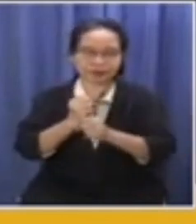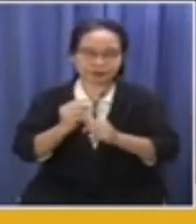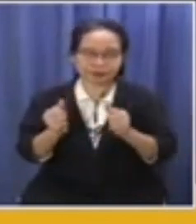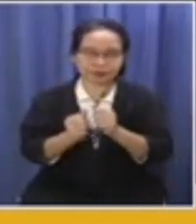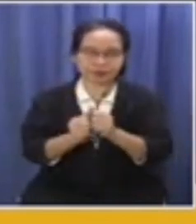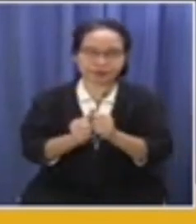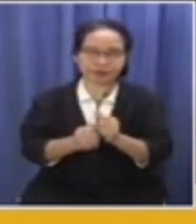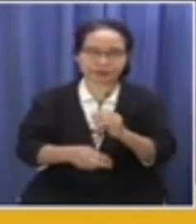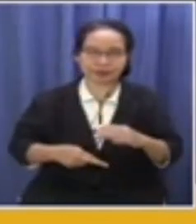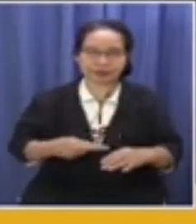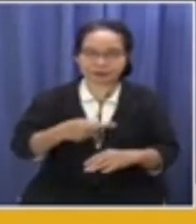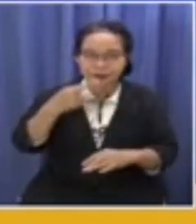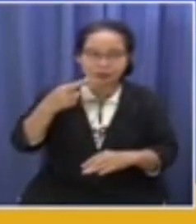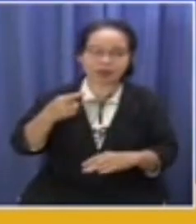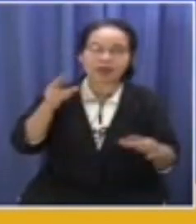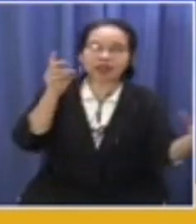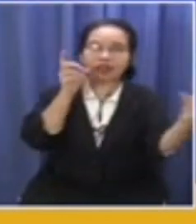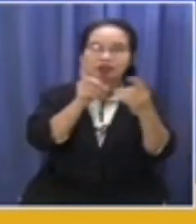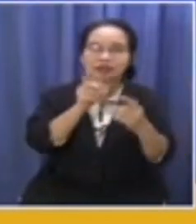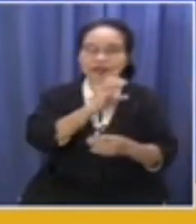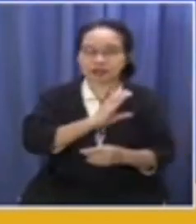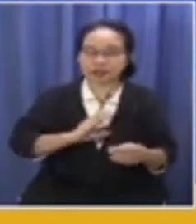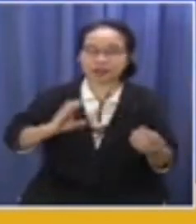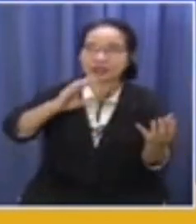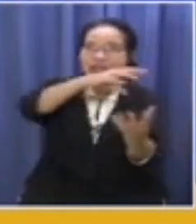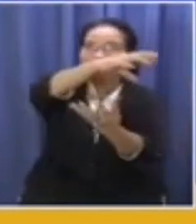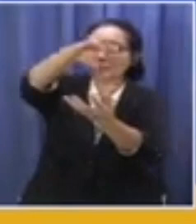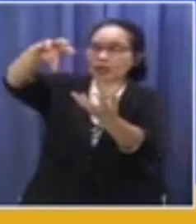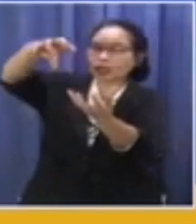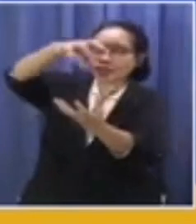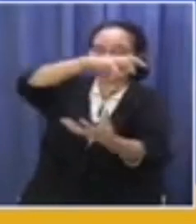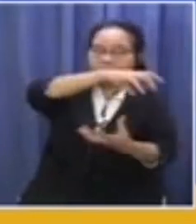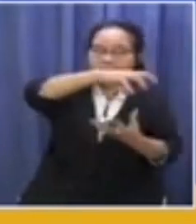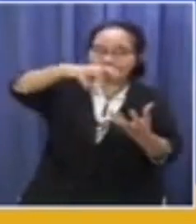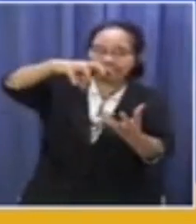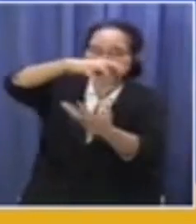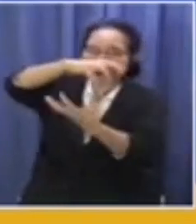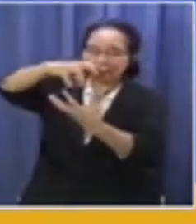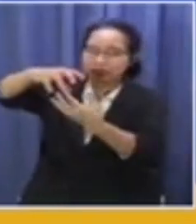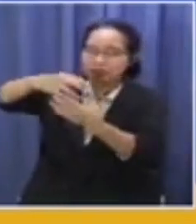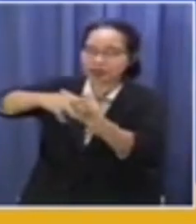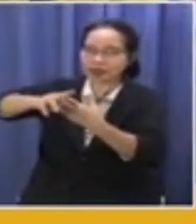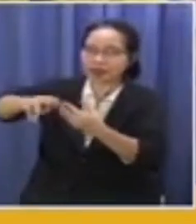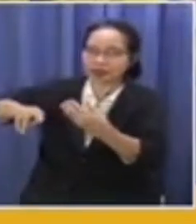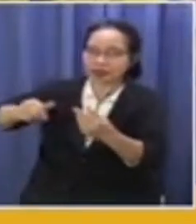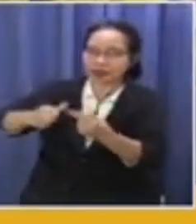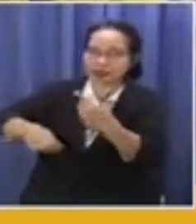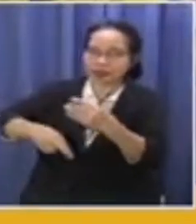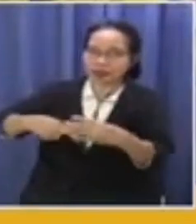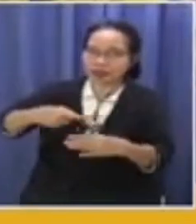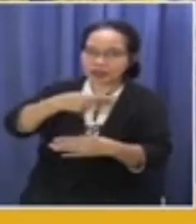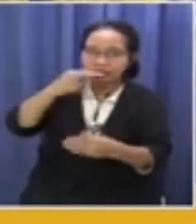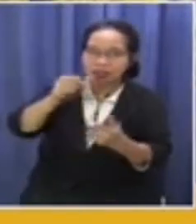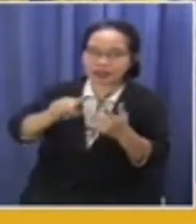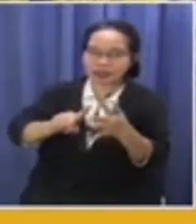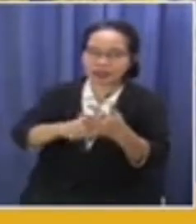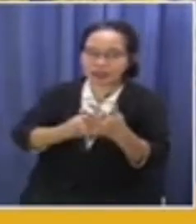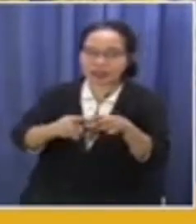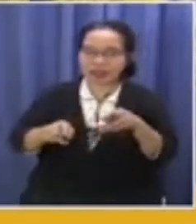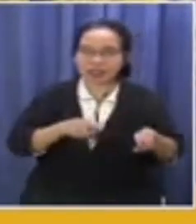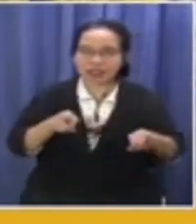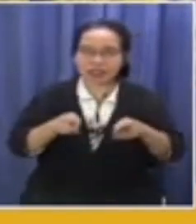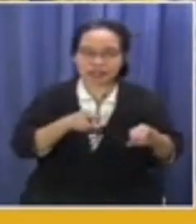kasama nung Binuhay sasalubungin ni Kristo sa alapaap pagkatapos nung unang pagkabuhay mag-uumpisa yung